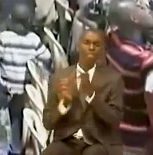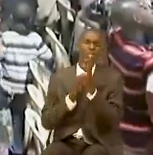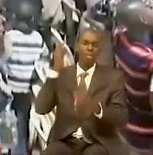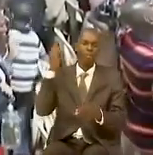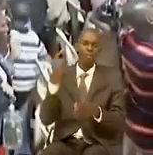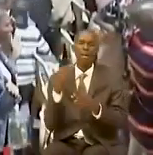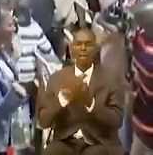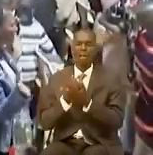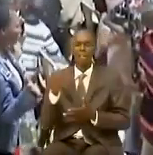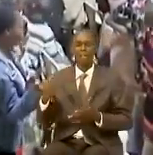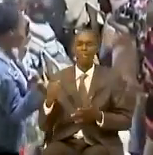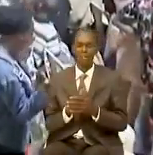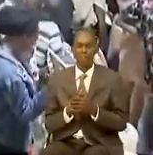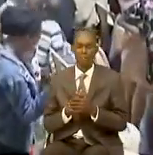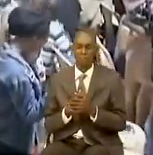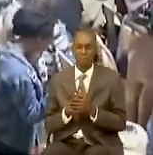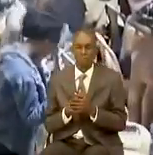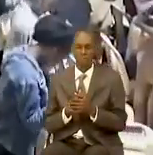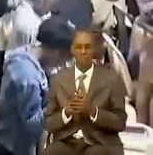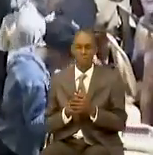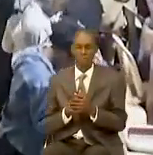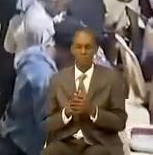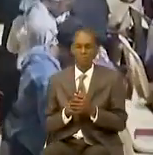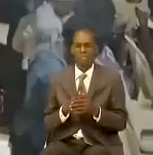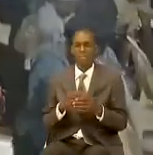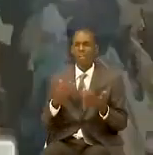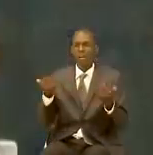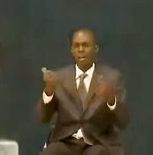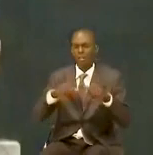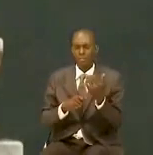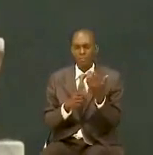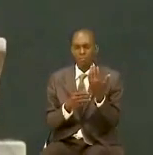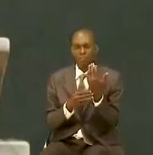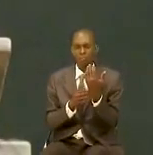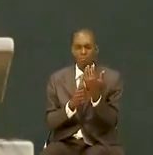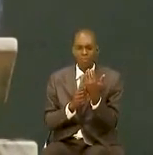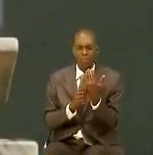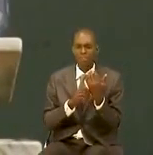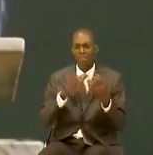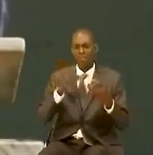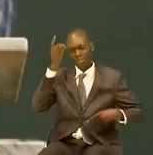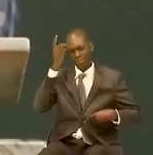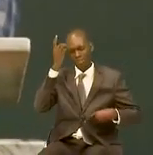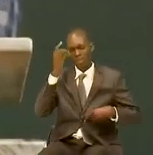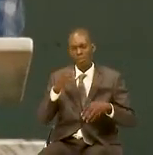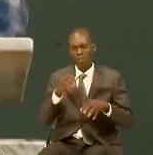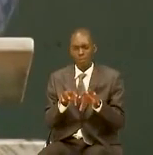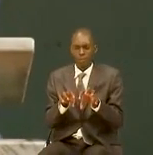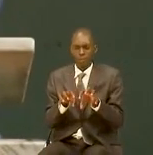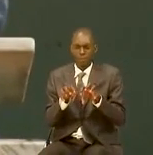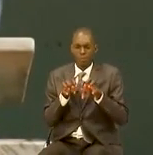Jizọs. Ọrịa anya anụ arụ gbapụ, ekpenta gbapụ,